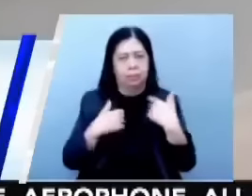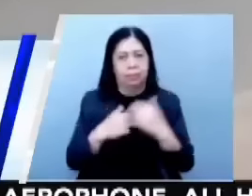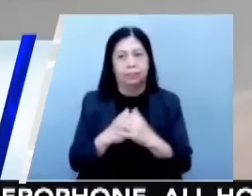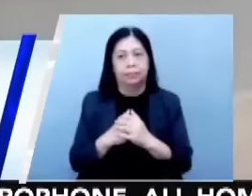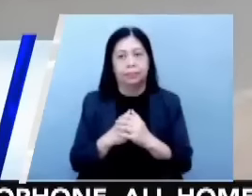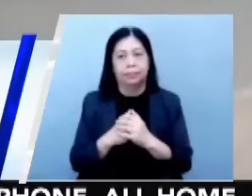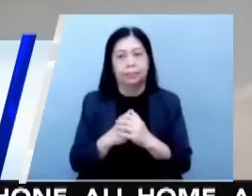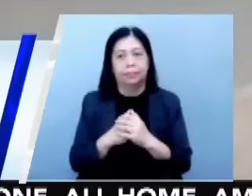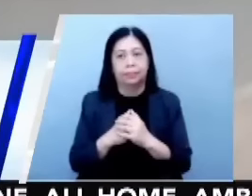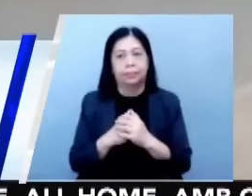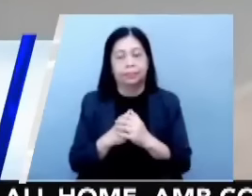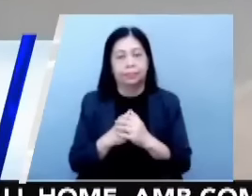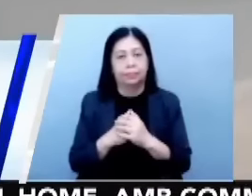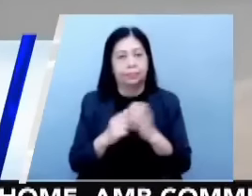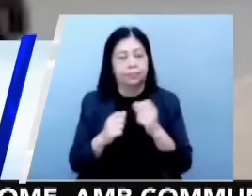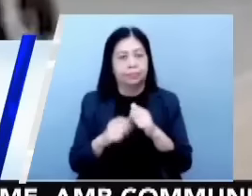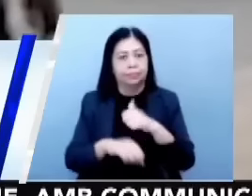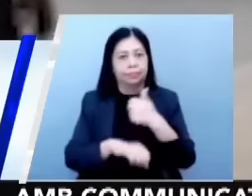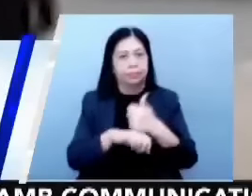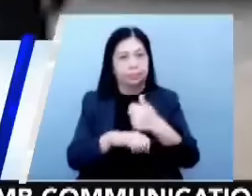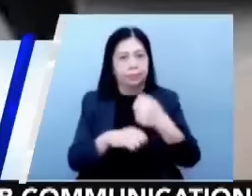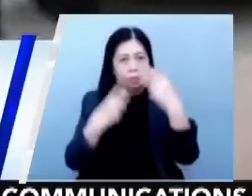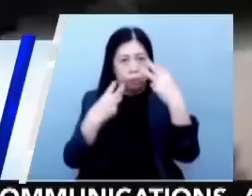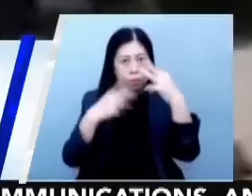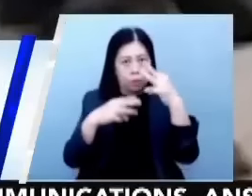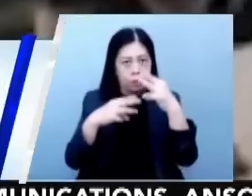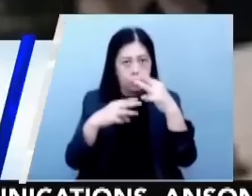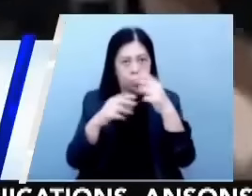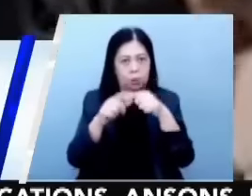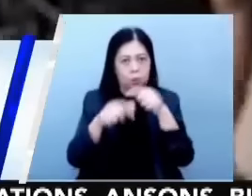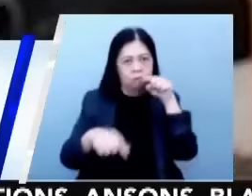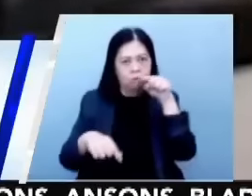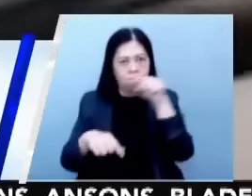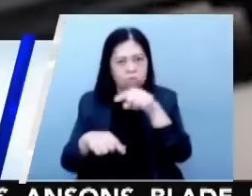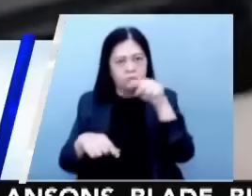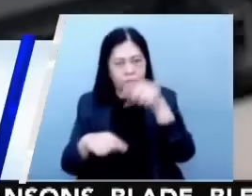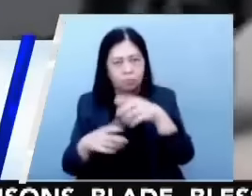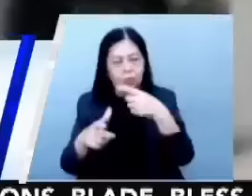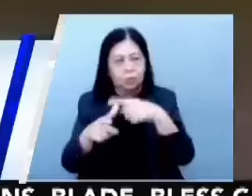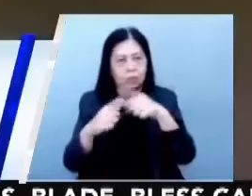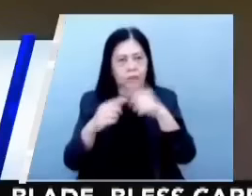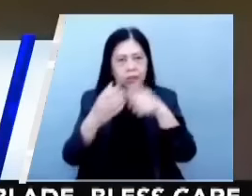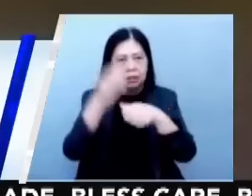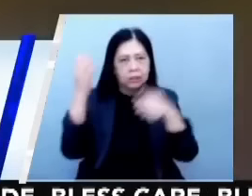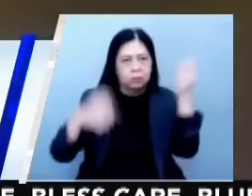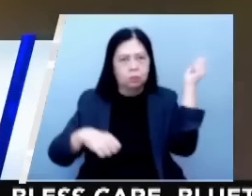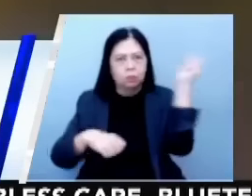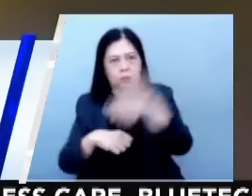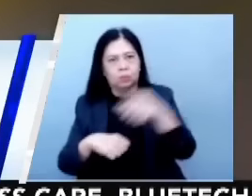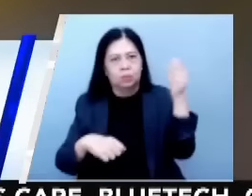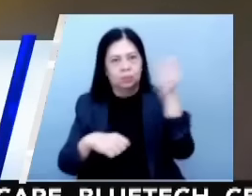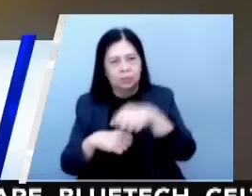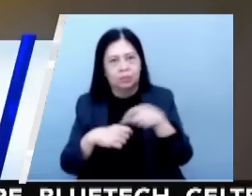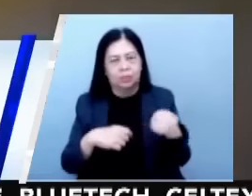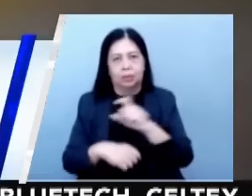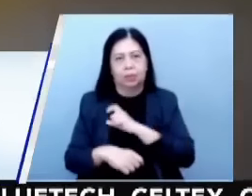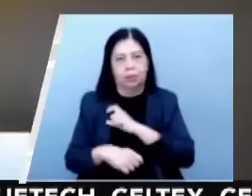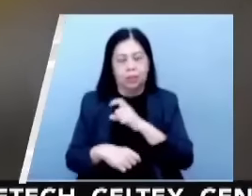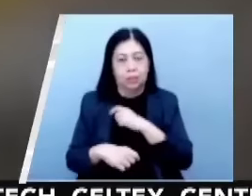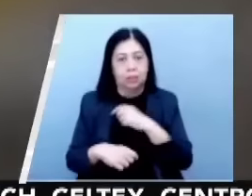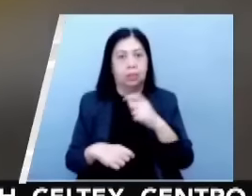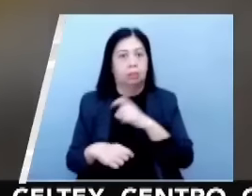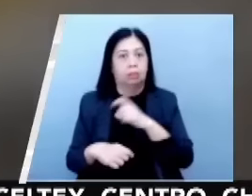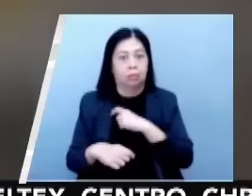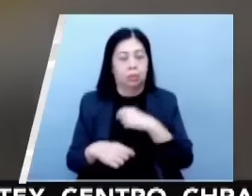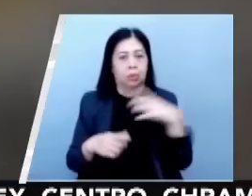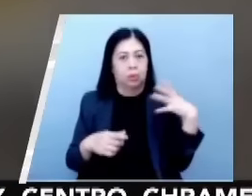at pumwesto sa may bintana para sundutin ang suspect. Sabay batuta naman ang isang pulis. May pulis ding nakaabang sa tapat ng pinto